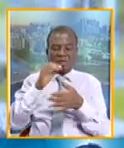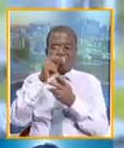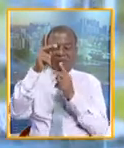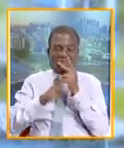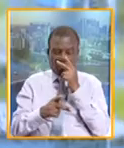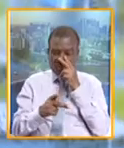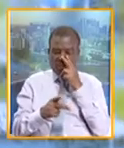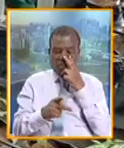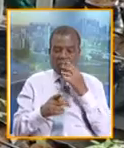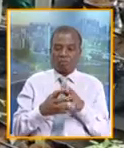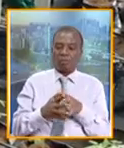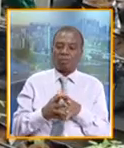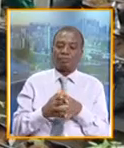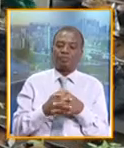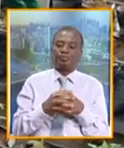Goré.